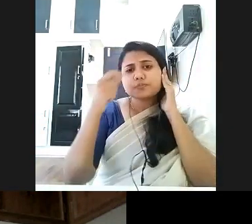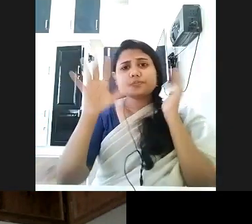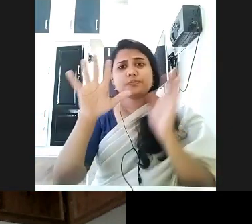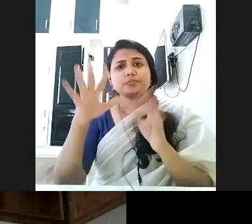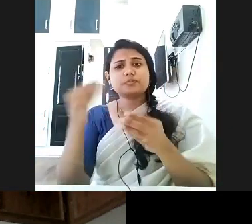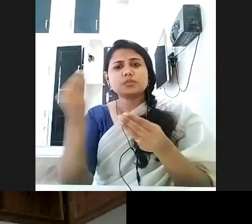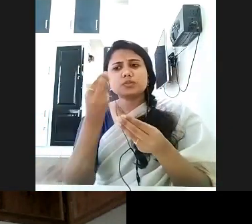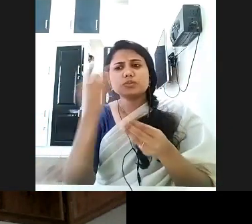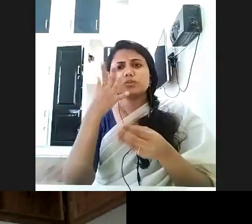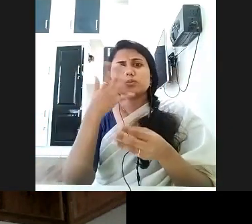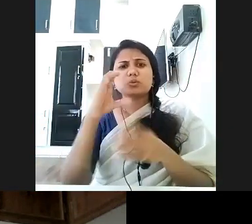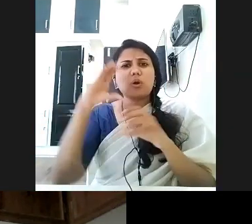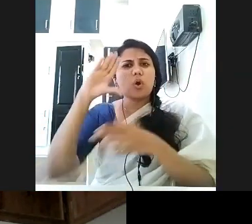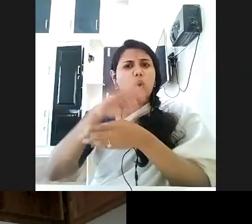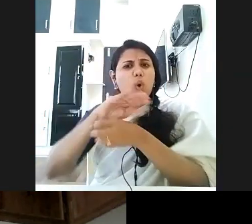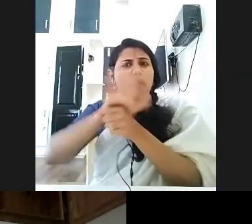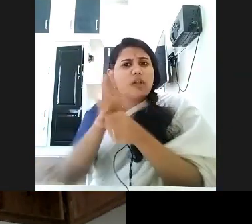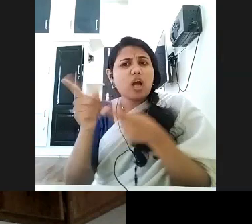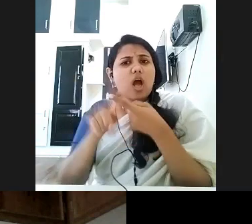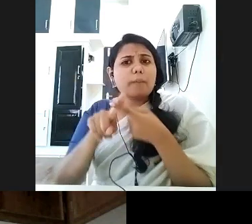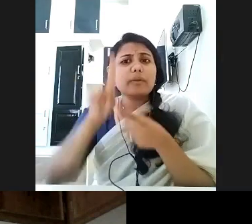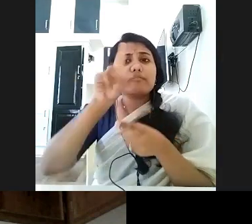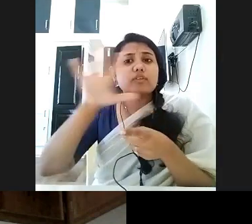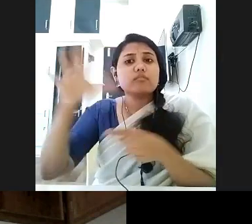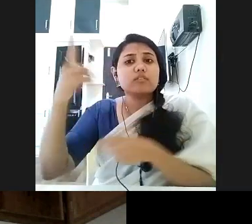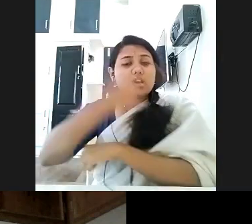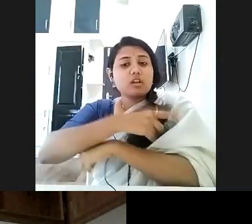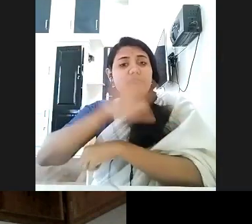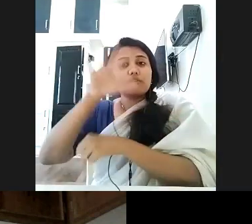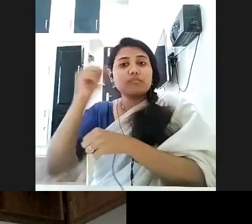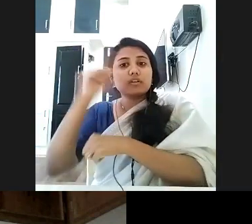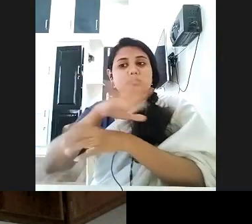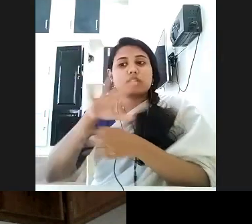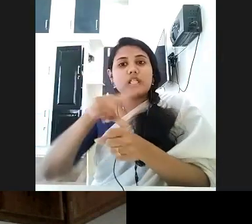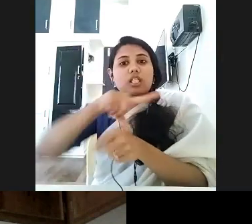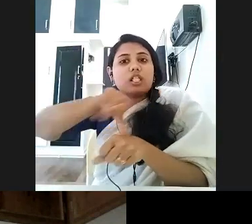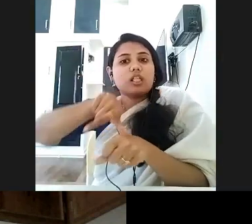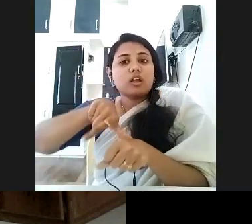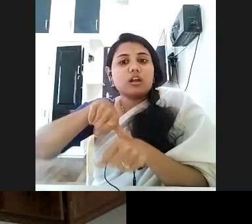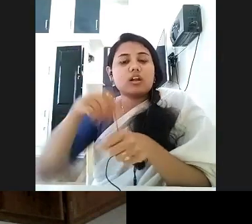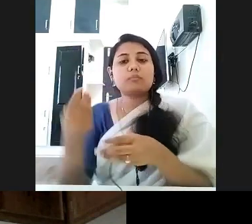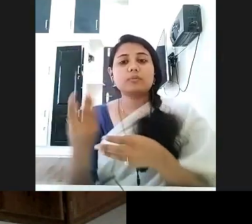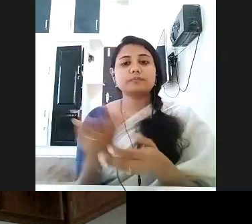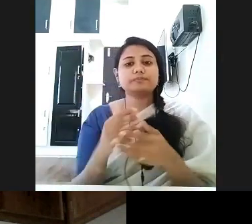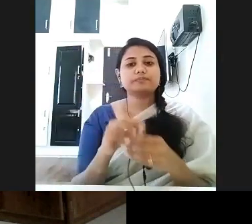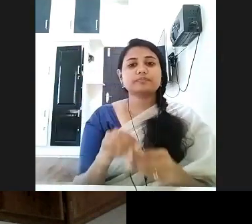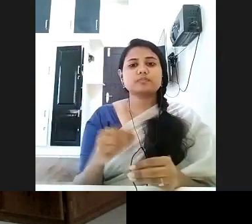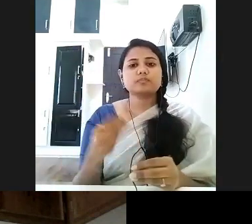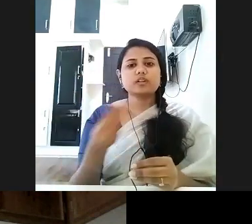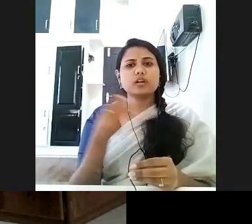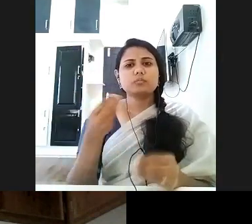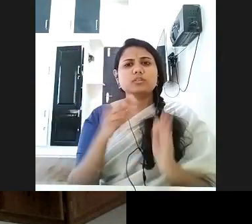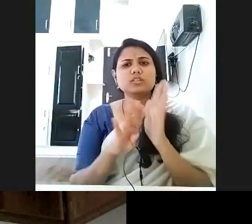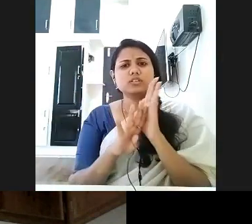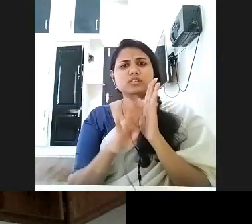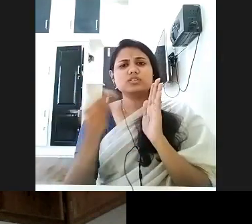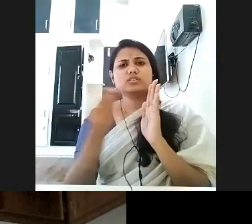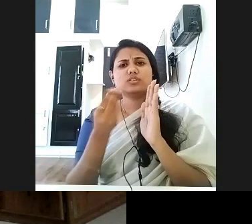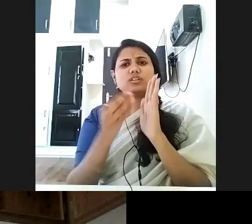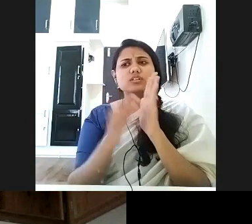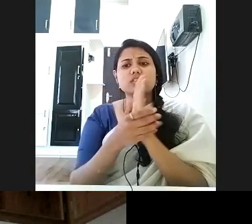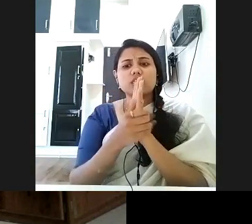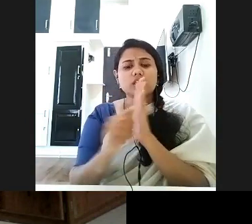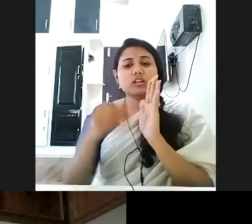ഡിലേ ആയി. അപ്പൊ 15 ഡേയ്സിന് ആ കുട്ടി മരുന്നില്ല. അങ്ങനെ എനിക്ക് 2 കുട്ടികൾക്ക് അങ്ങനെ എത്തിയിട്ടുണ്ട്. അപ്പൊ അവർക്ക് കിട്ടിയ ചെറിയ ചെറിയ കഴിവുകളും ബാക്കോട്ട്